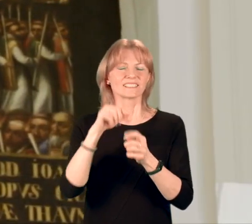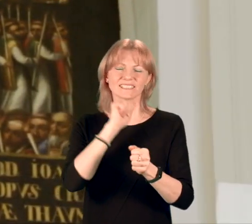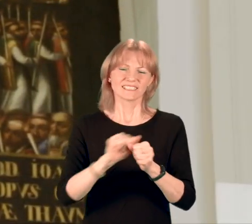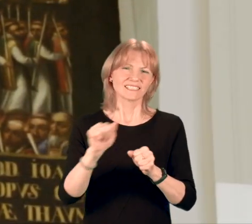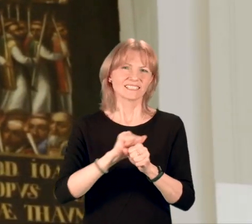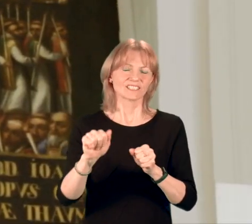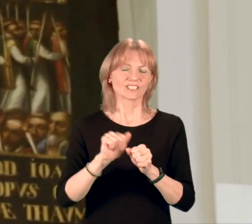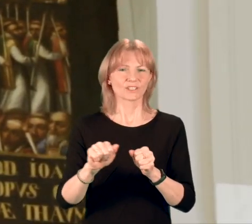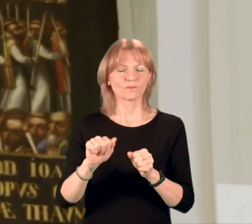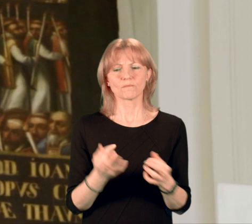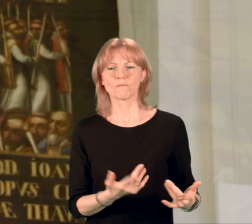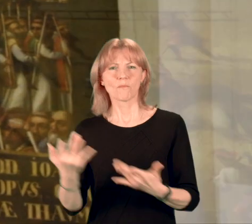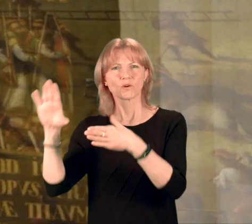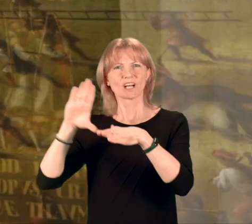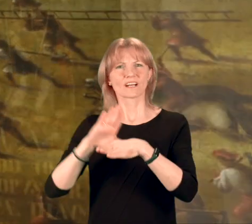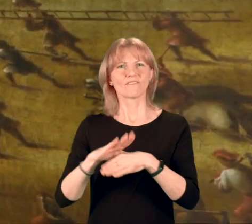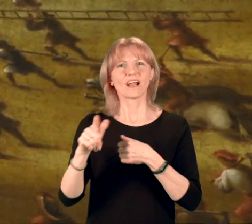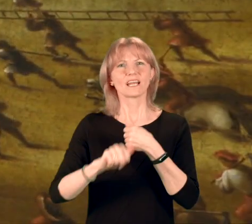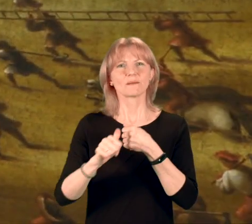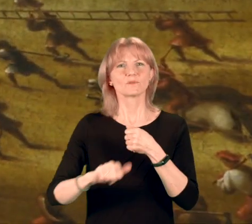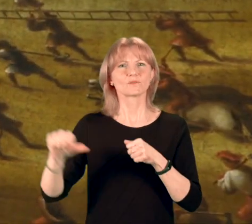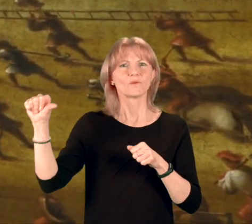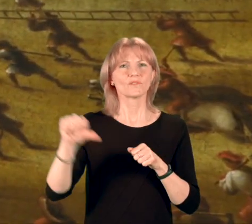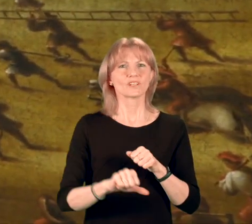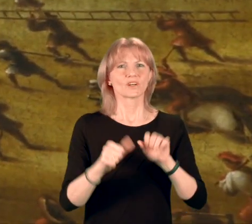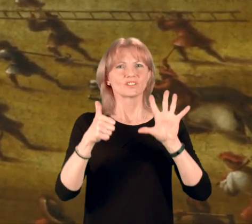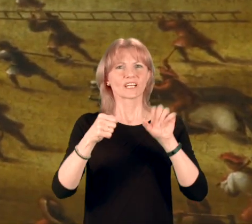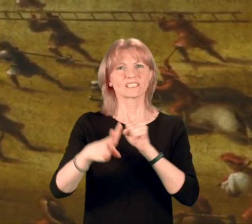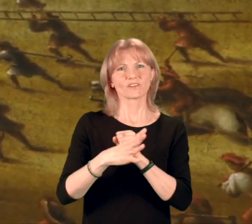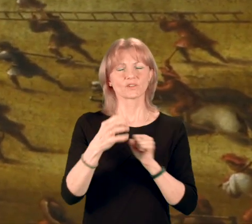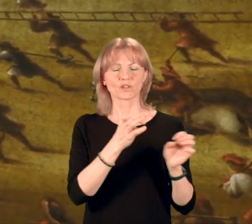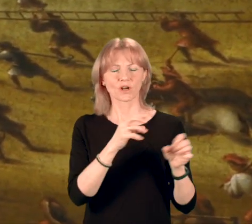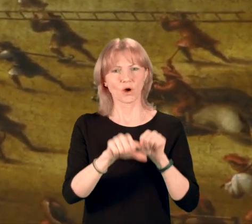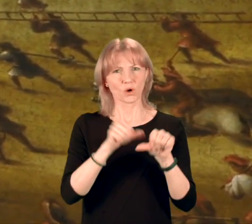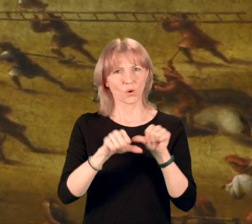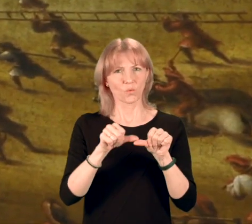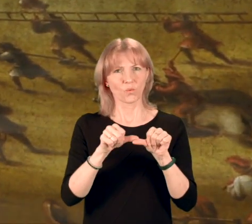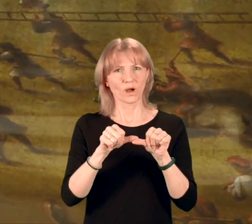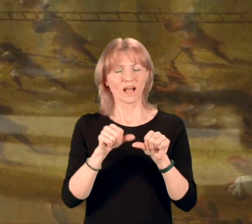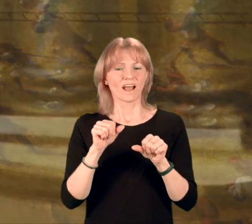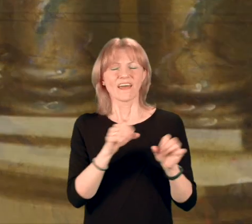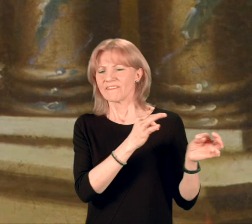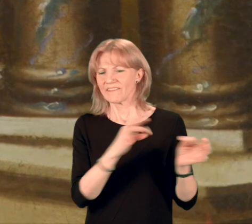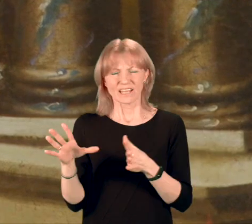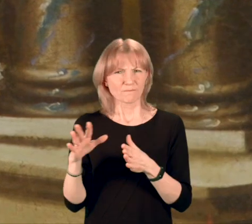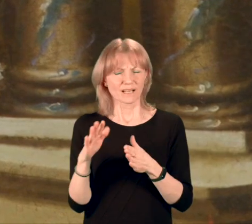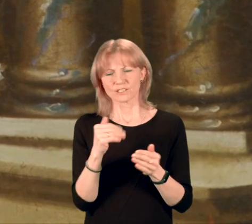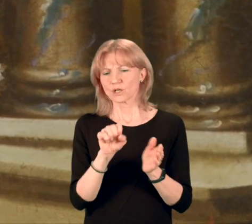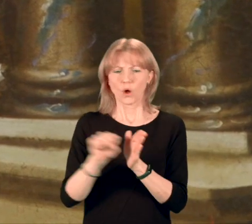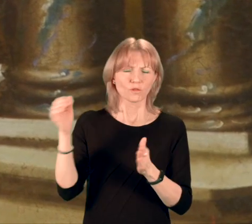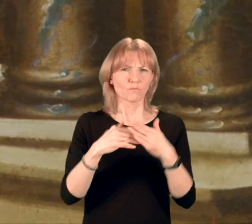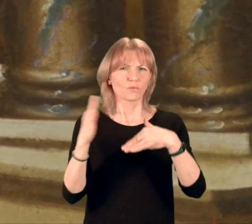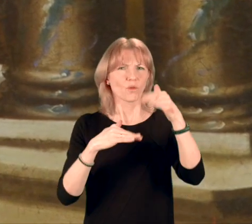1690 roku. Natychmiast po tym tragicznym wydarzeniu przystąpiono do odbudowy w stylu barokowym.